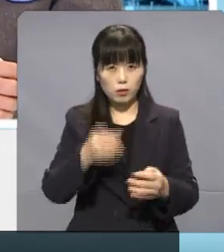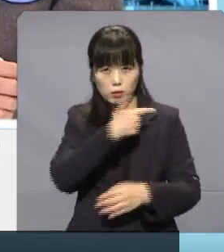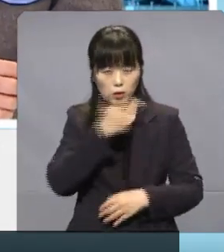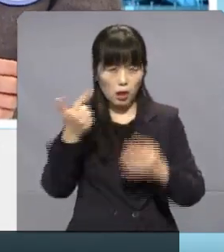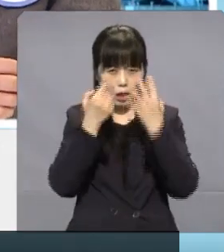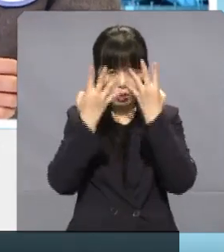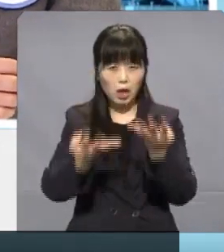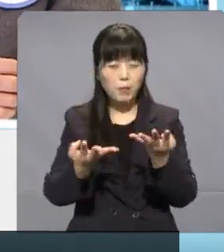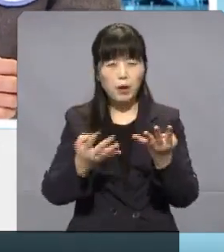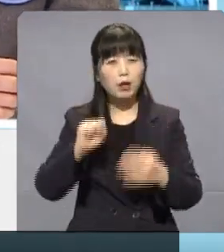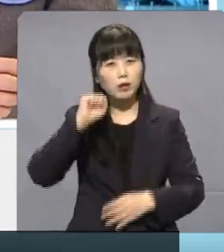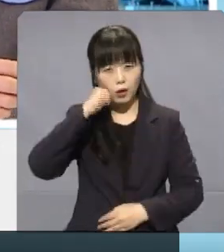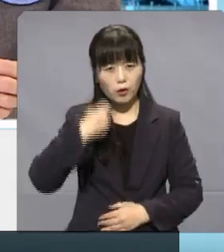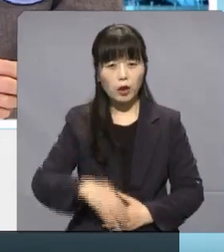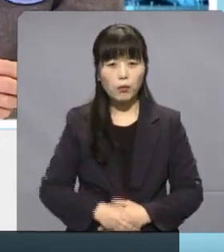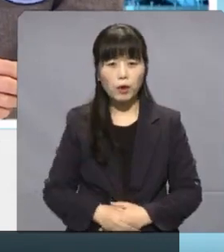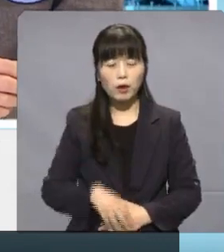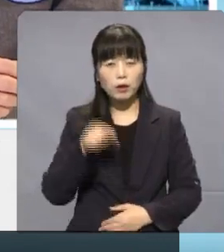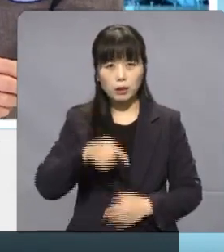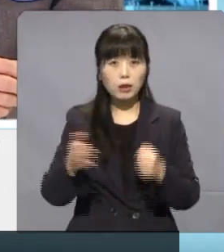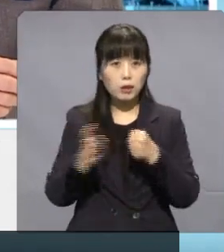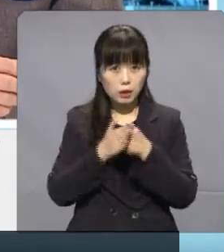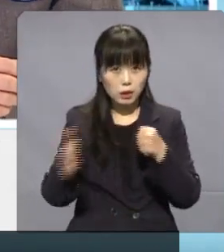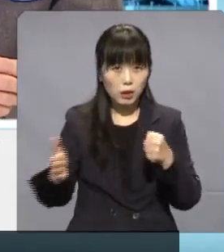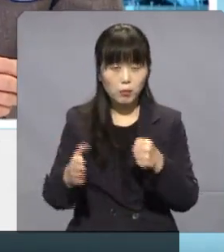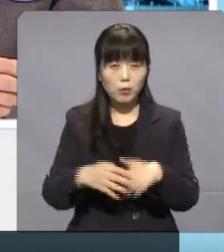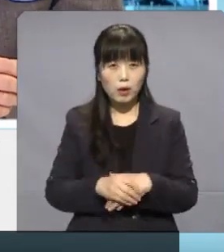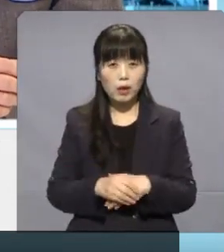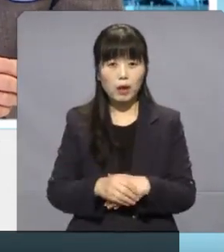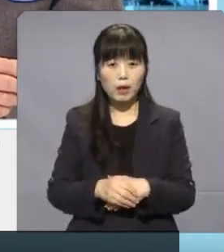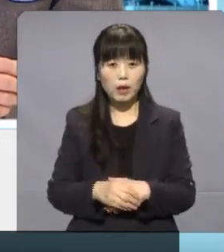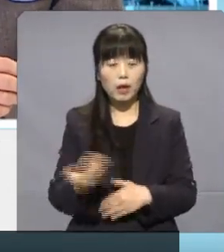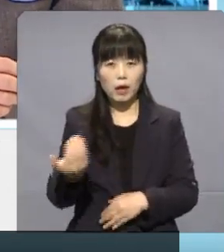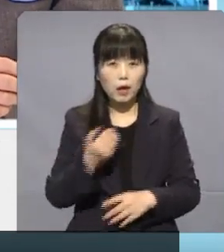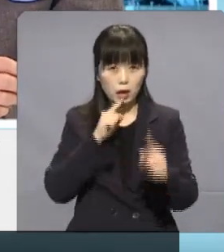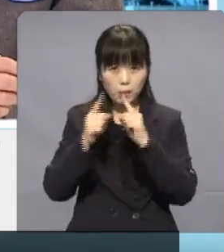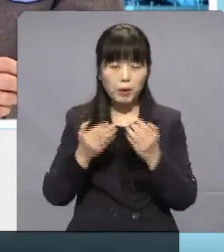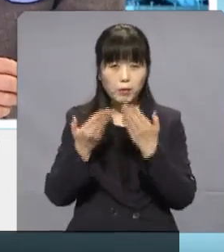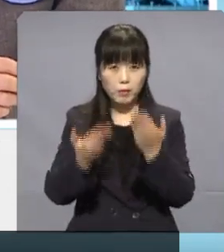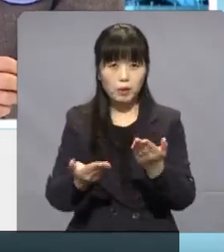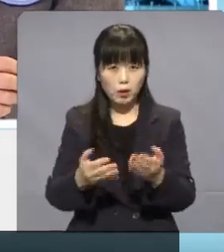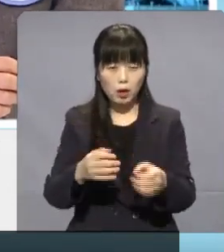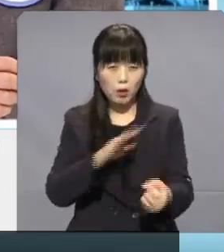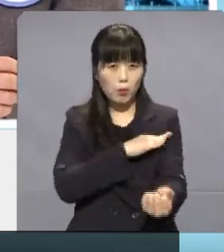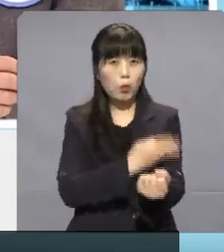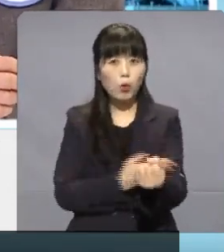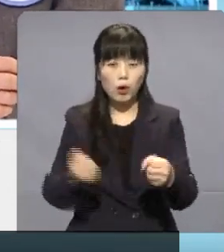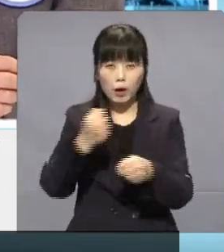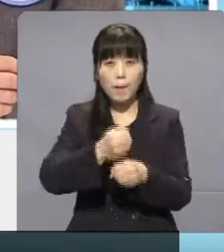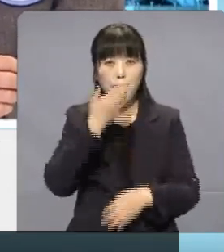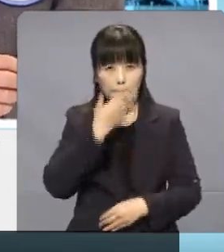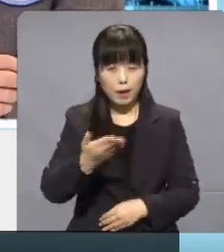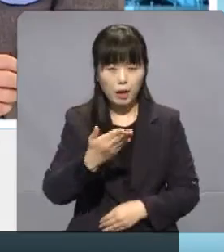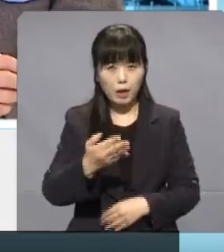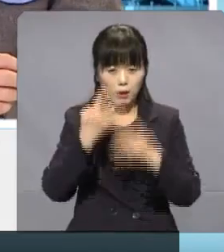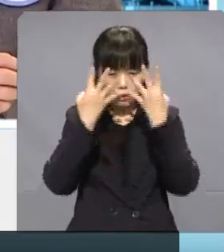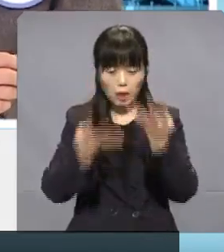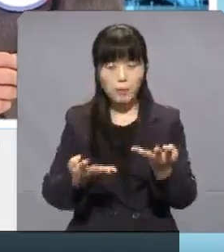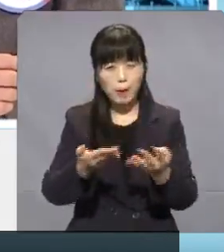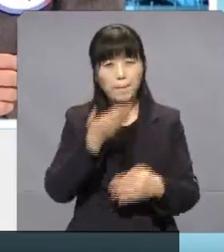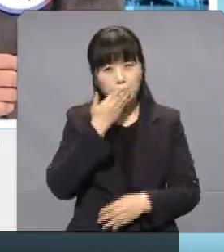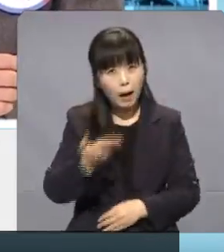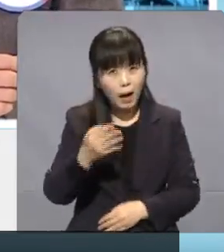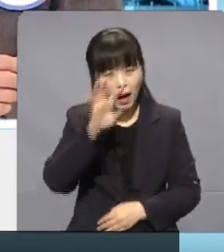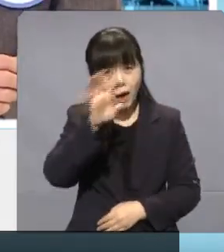네. 저는 쉽지 않을 거라고 봅니다. 그렇기 때문에 저는 그 소위 아까 말씀드렸던 뭐 복권까지 가능한 그런 사면이 가능하겠느냐? 쉽지